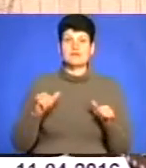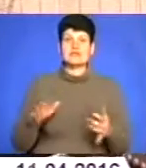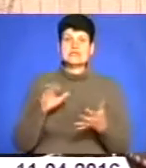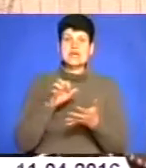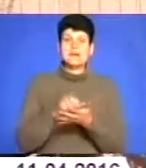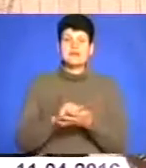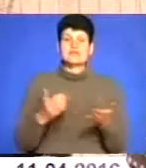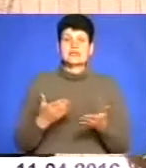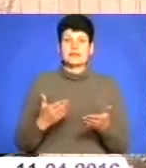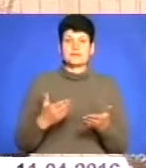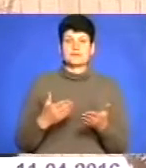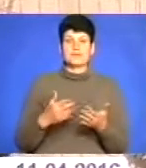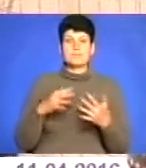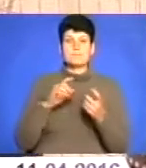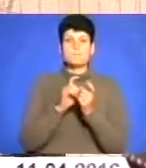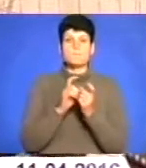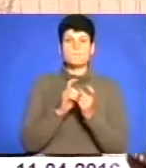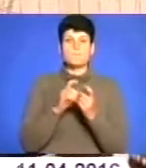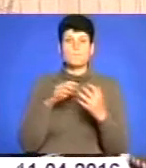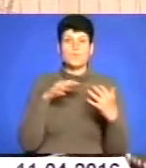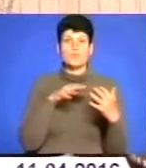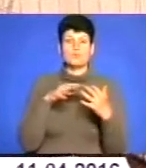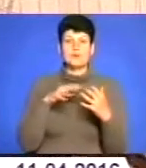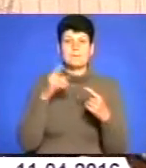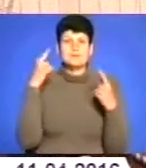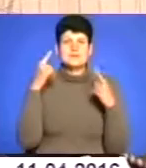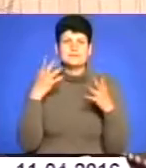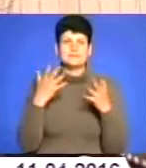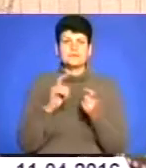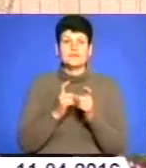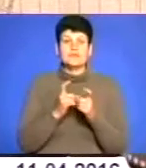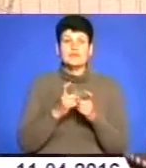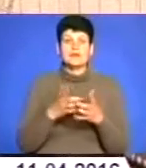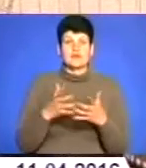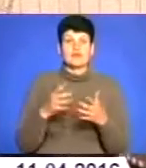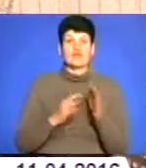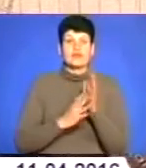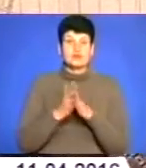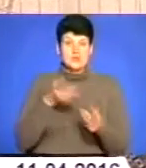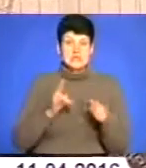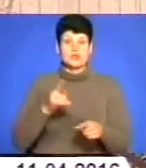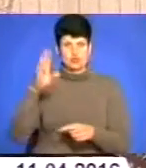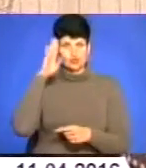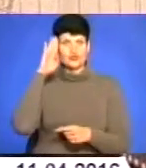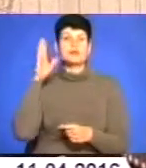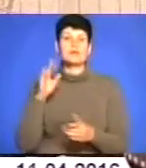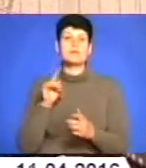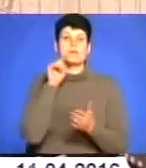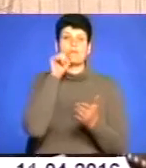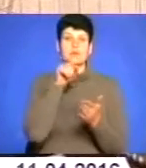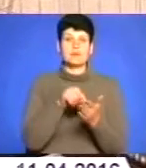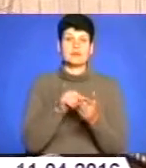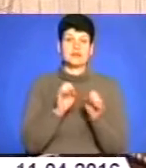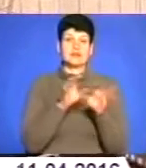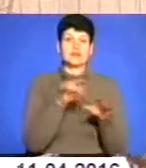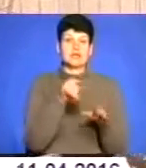якимись бойовими мистецтвами, які допомагають, ну, вирости справжнім чоловіком, і потрапили от саме в такий